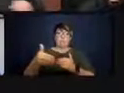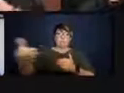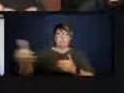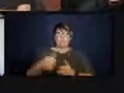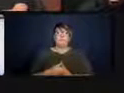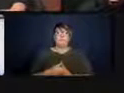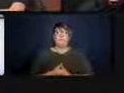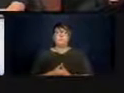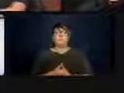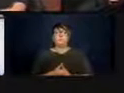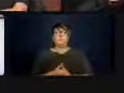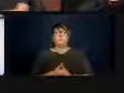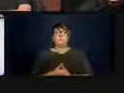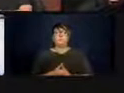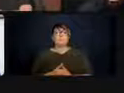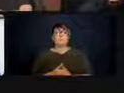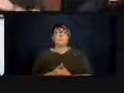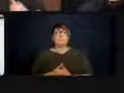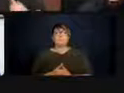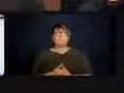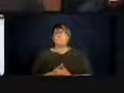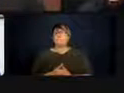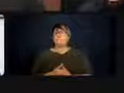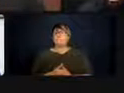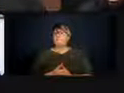مستنيرة هي طبعا سبل المضي قدما،